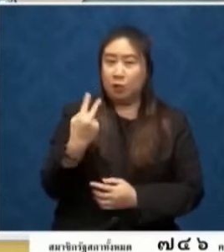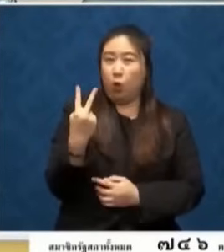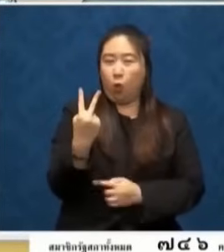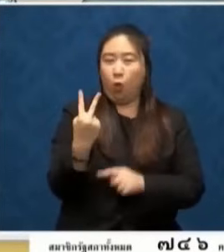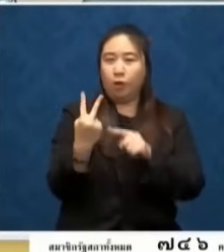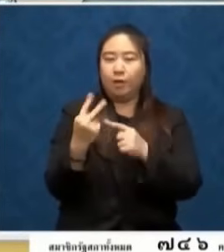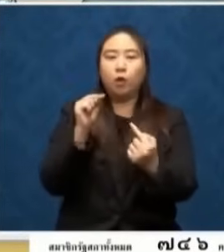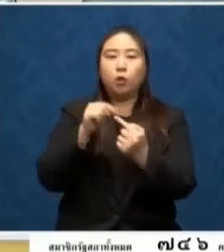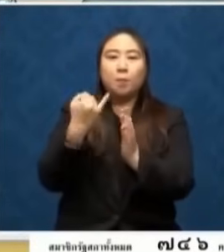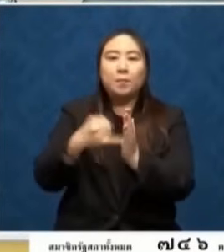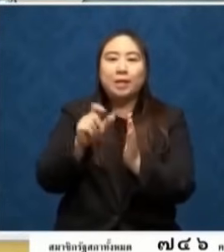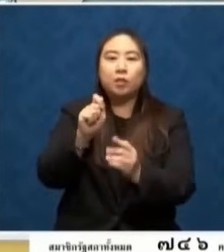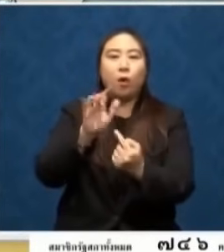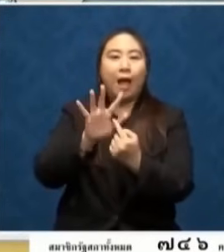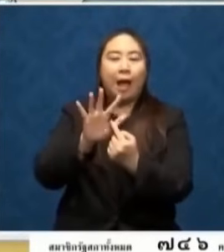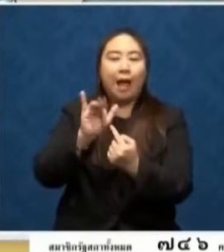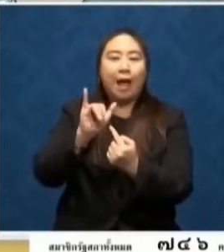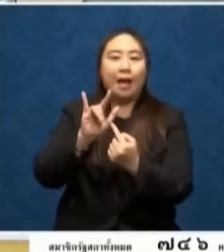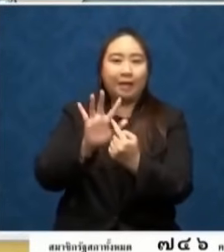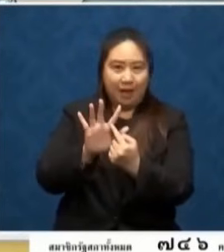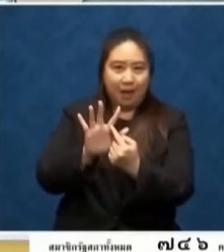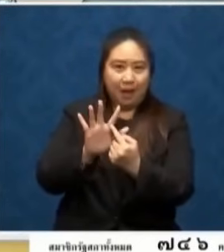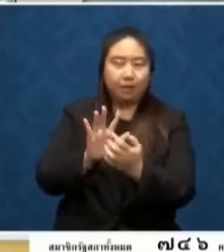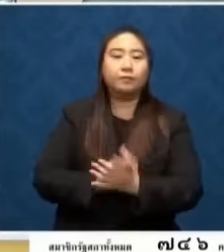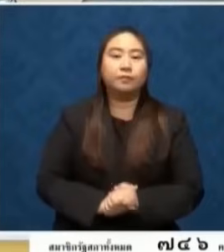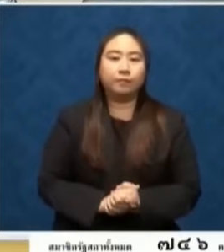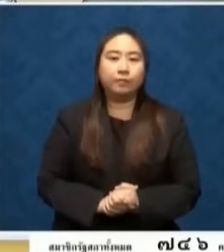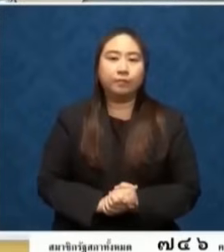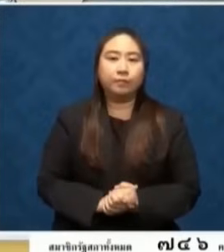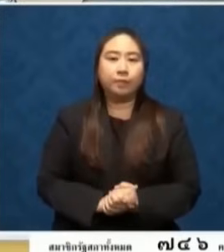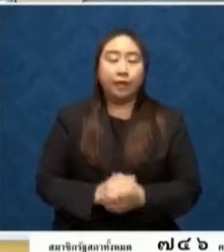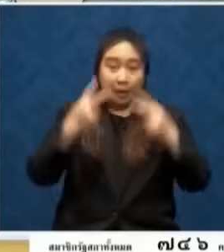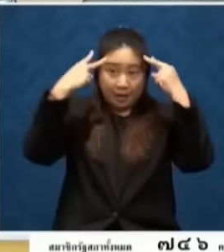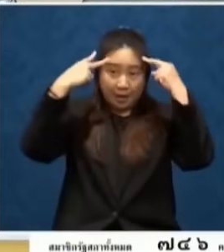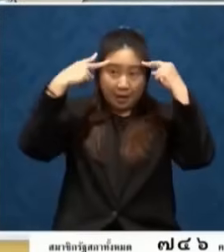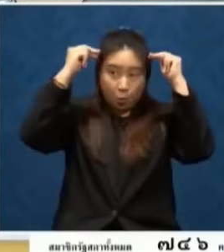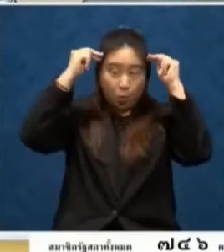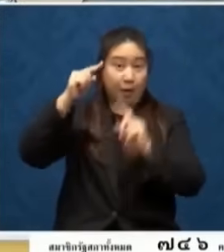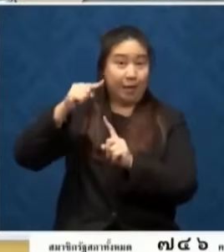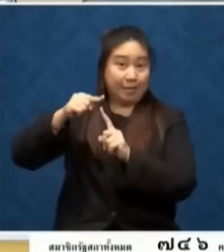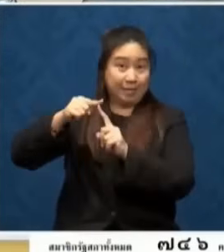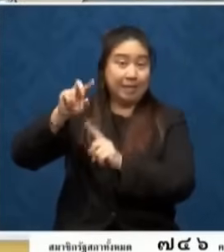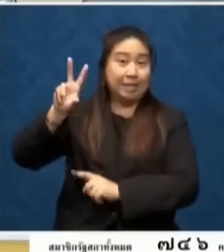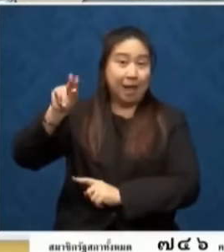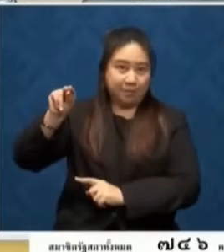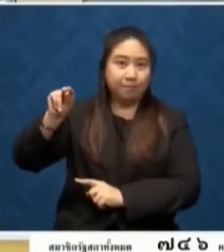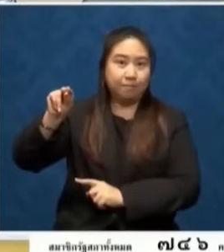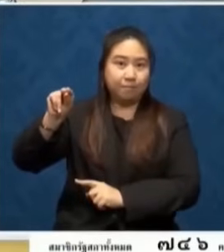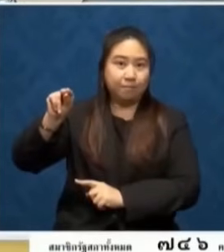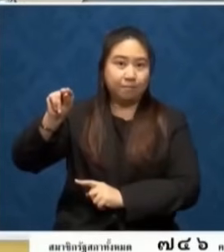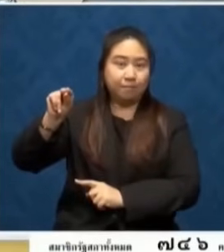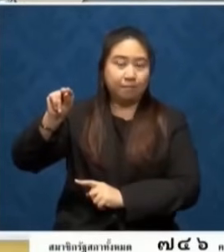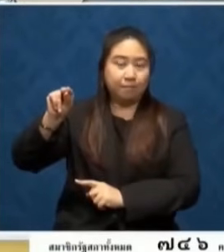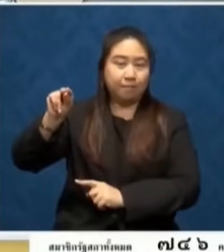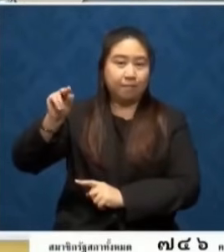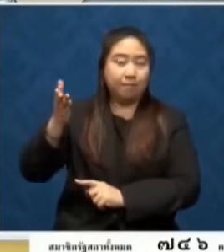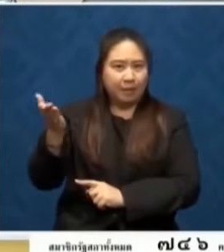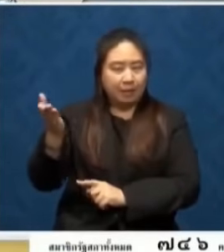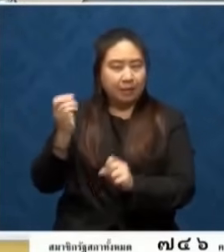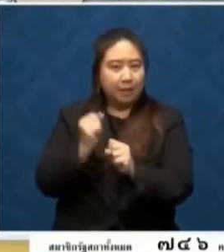คดีอาญาครับท่านนายกคนที่30ท่านจะเจอจตกรรมอย่าง